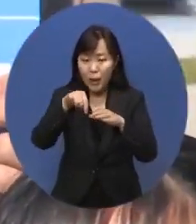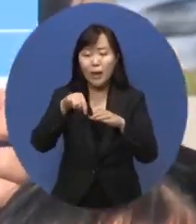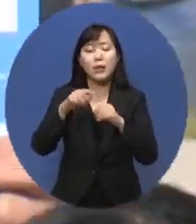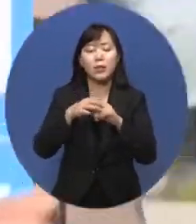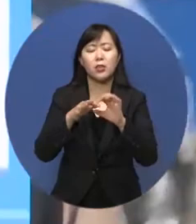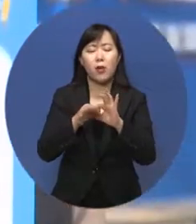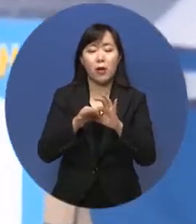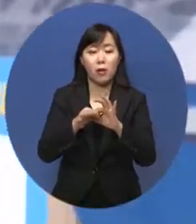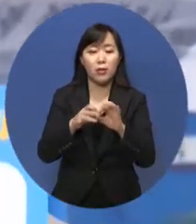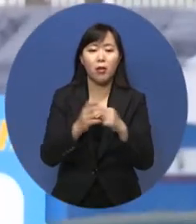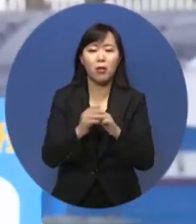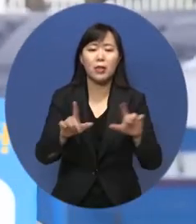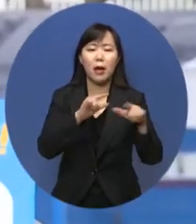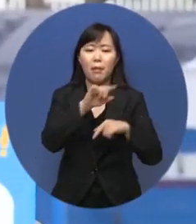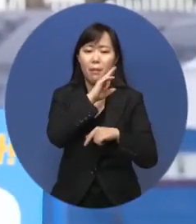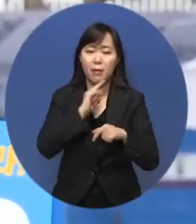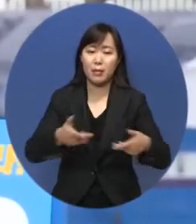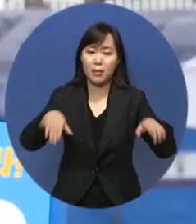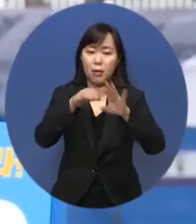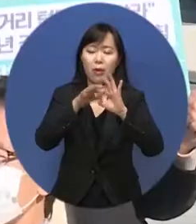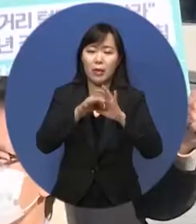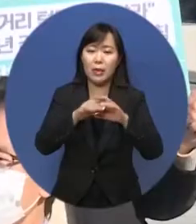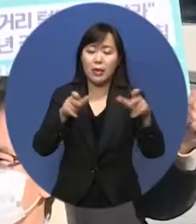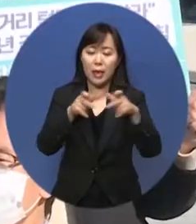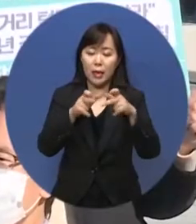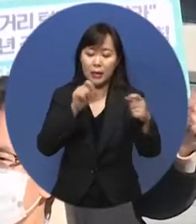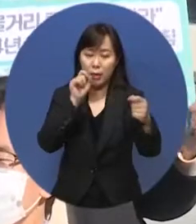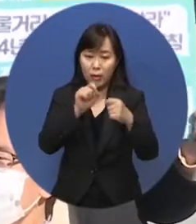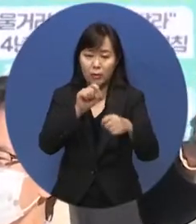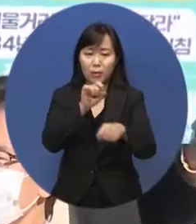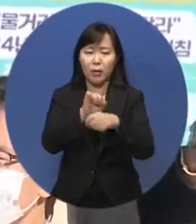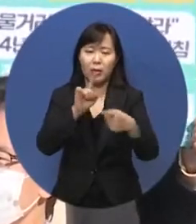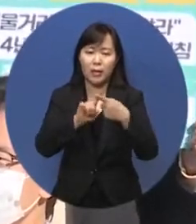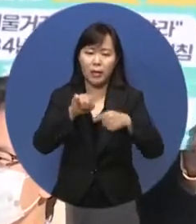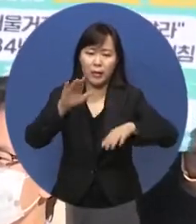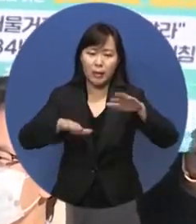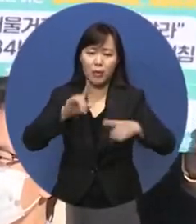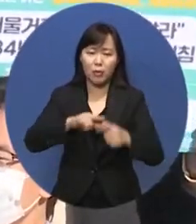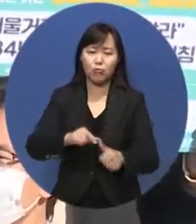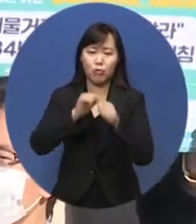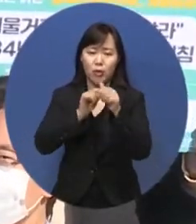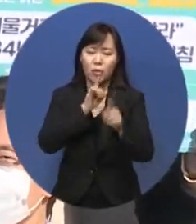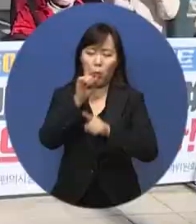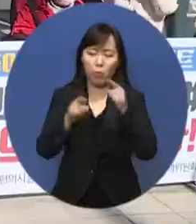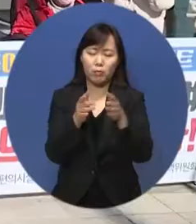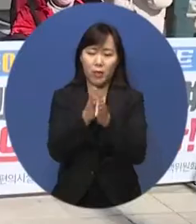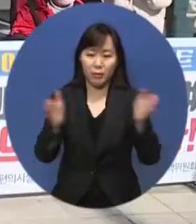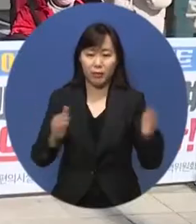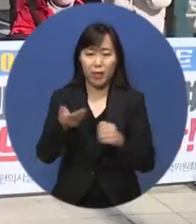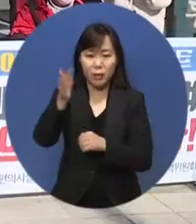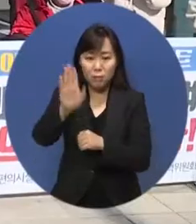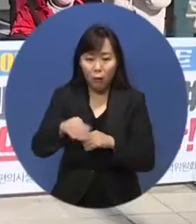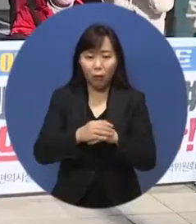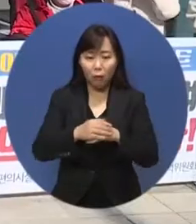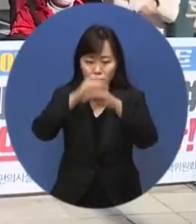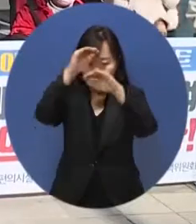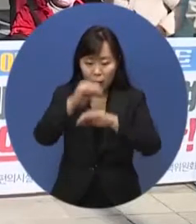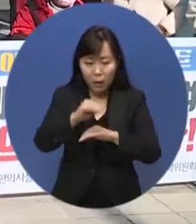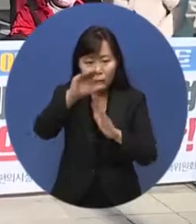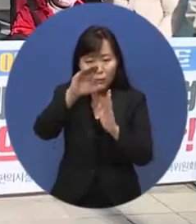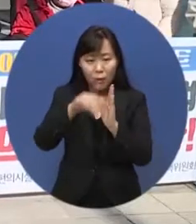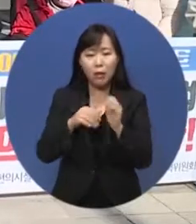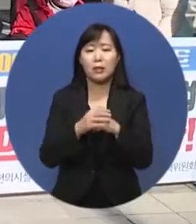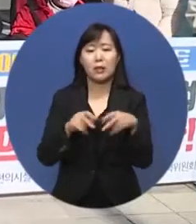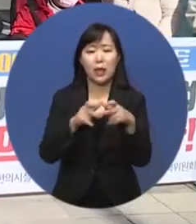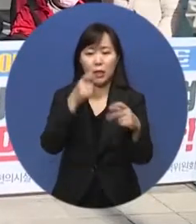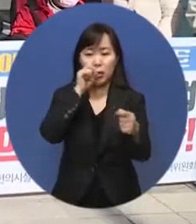편의시설에 대해 장애인 접근권 개선을 촉구하는 차별구제 호송을 진행했습니다. 하지만 소송 과정 중